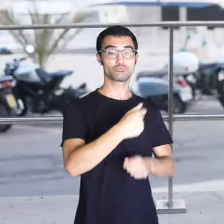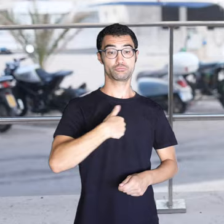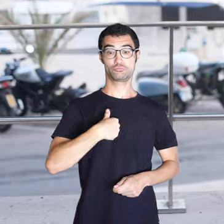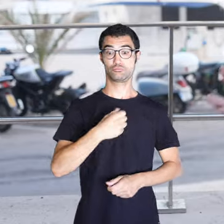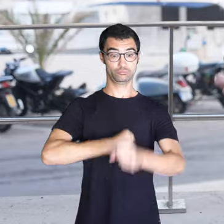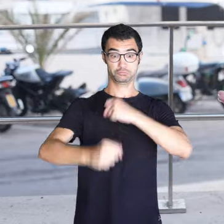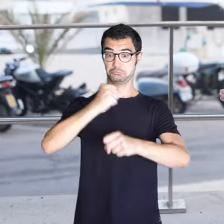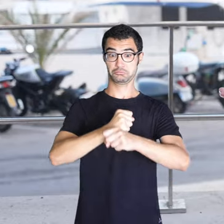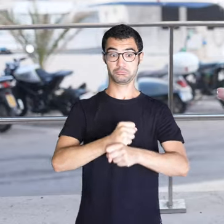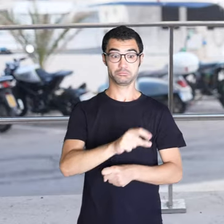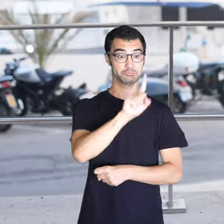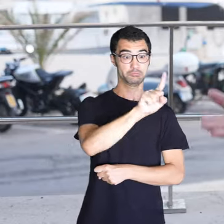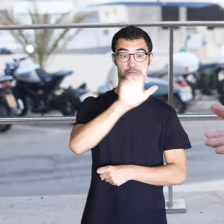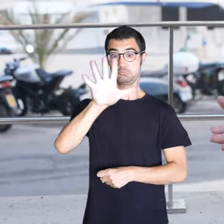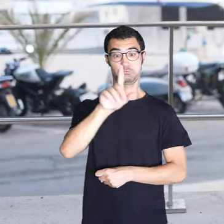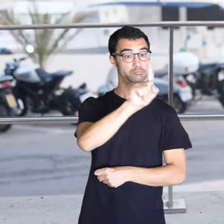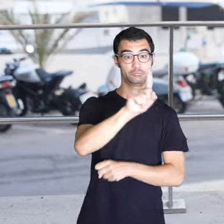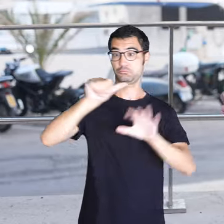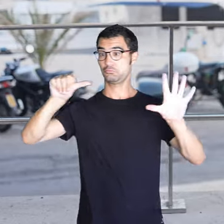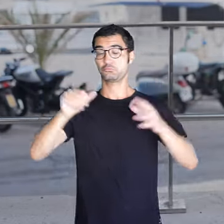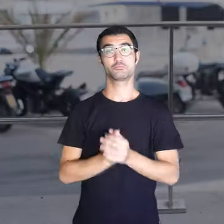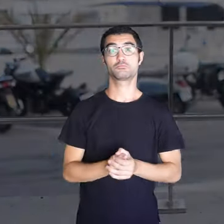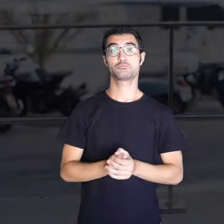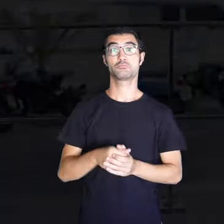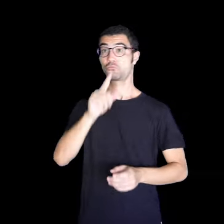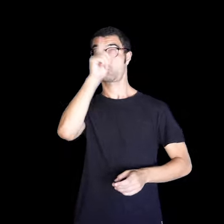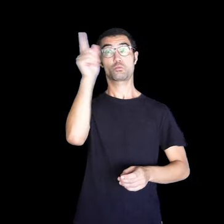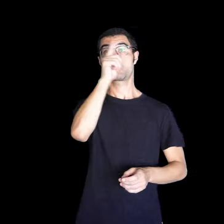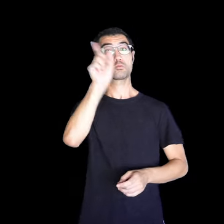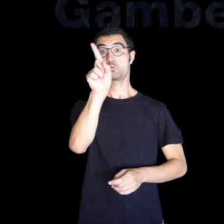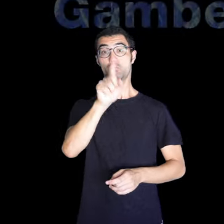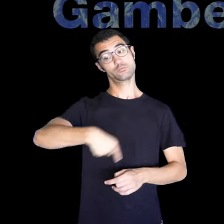14. Perquè si t'agradava, i si no te marejaves, on feies?